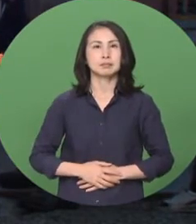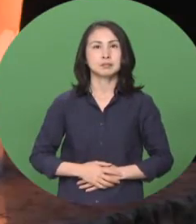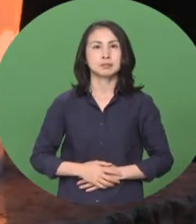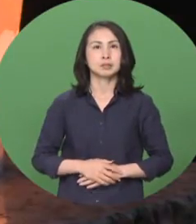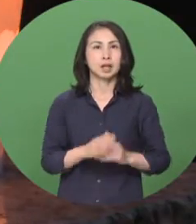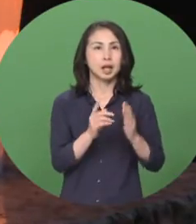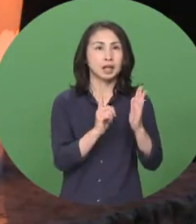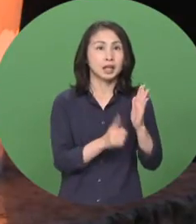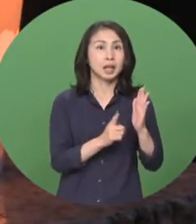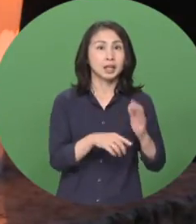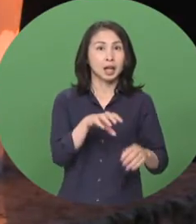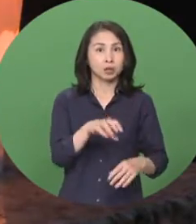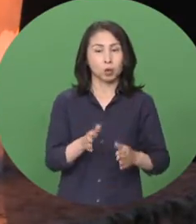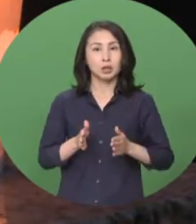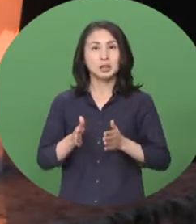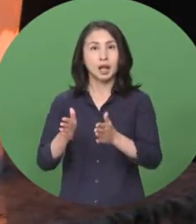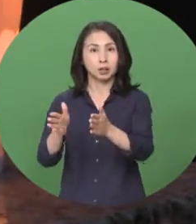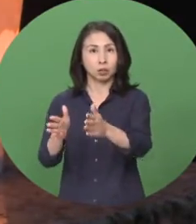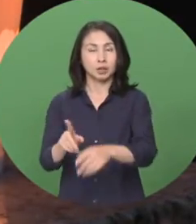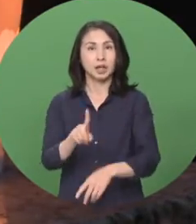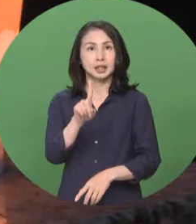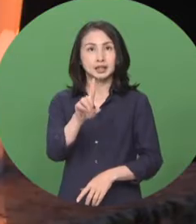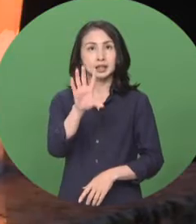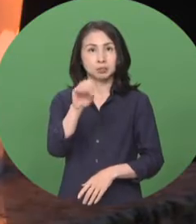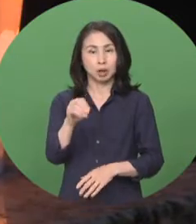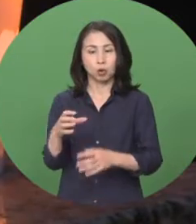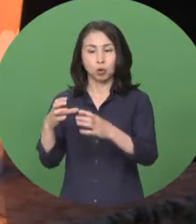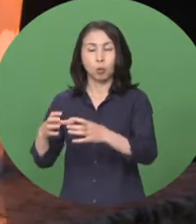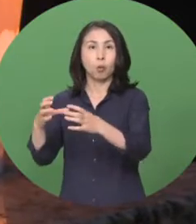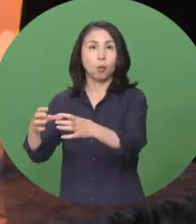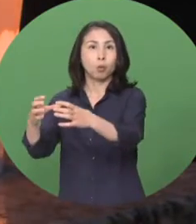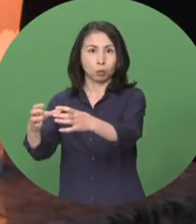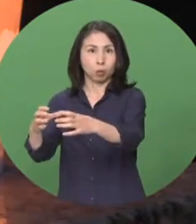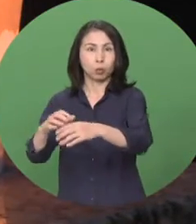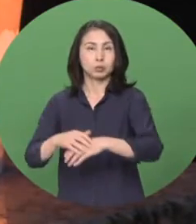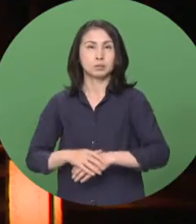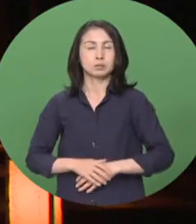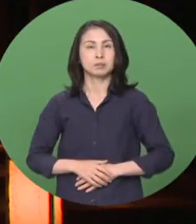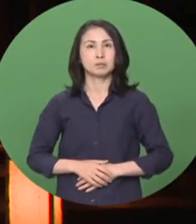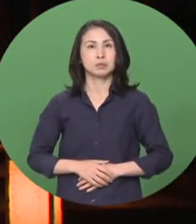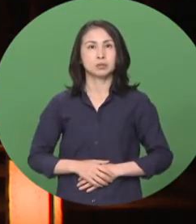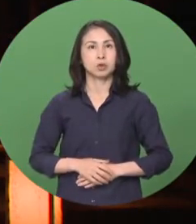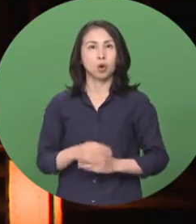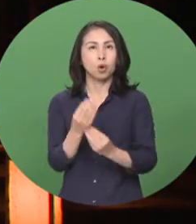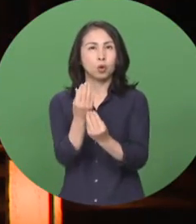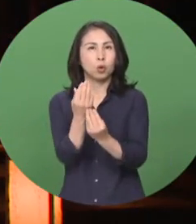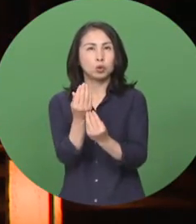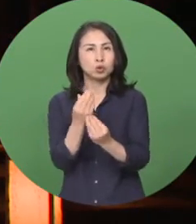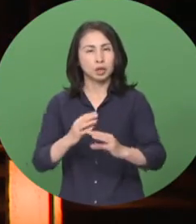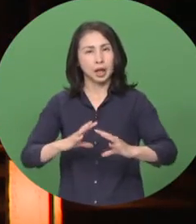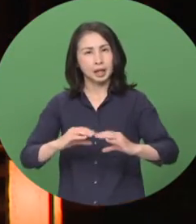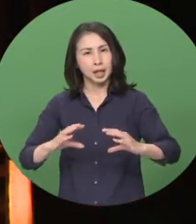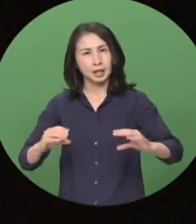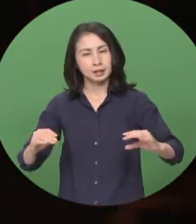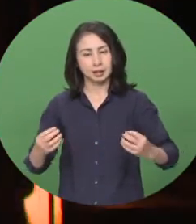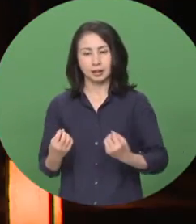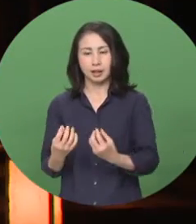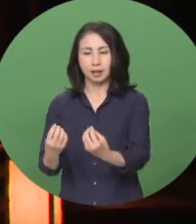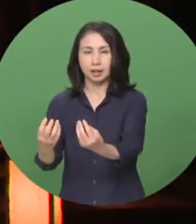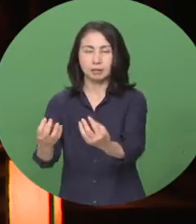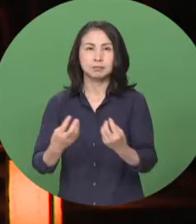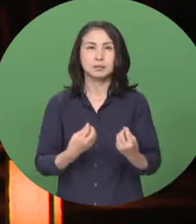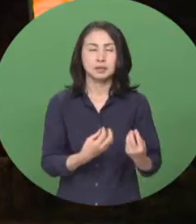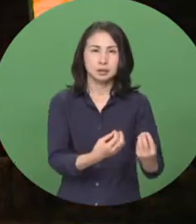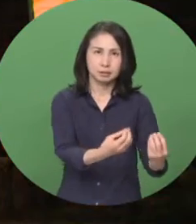境内と参道にはおよそ1万個の灯籠が並べられ、辺りはろうそくの柔らかな光に包まれ